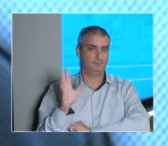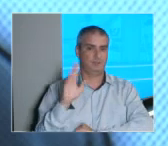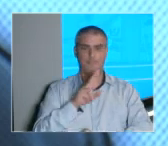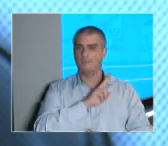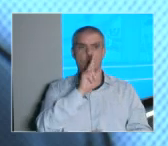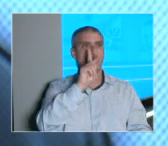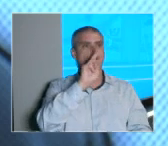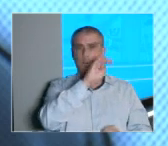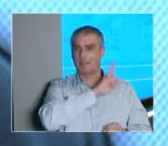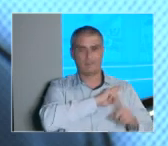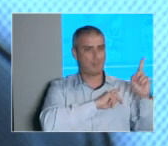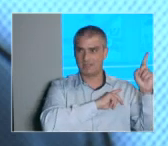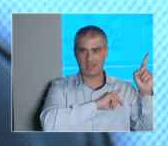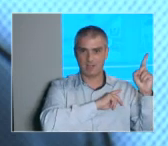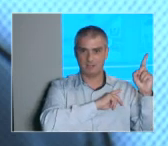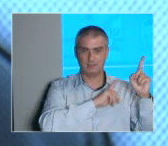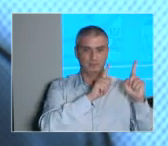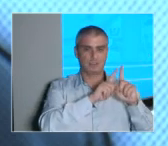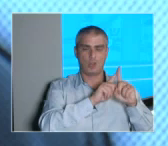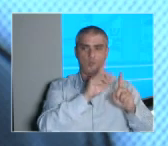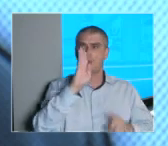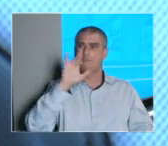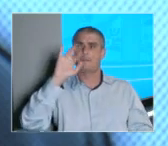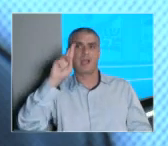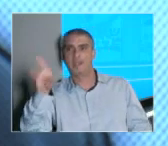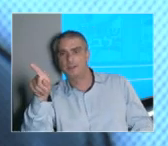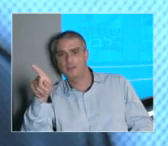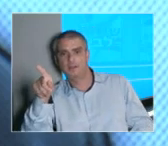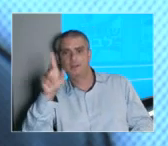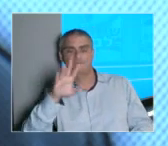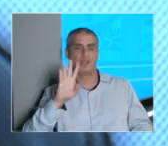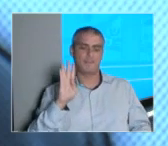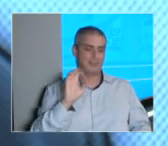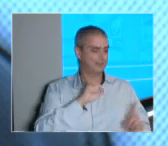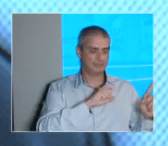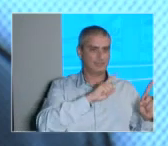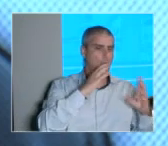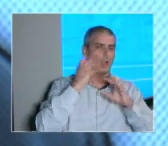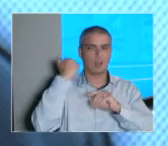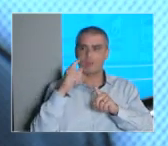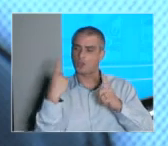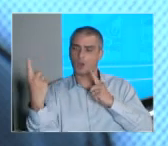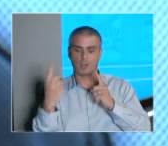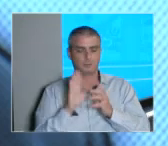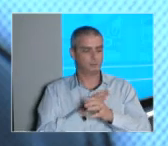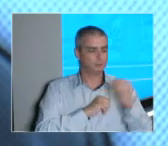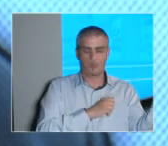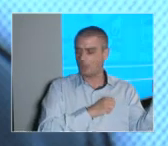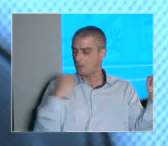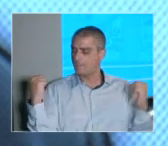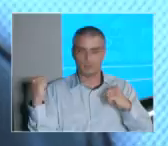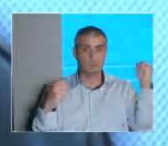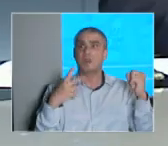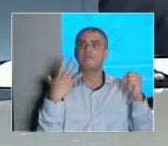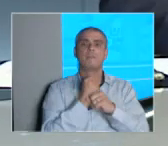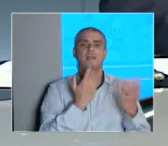באנגליה זה לא בלר, וגם ברני סנדר זה לא קלינטון, כל אחד הולך שמאלה וימינה, ושם